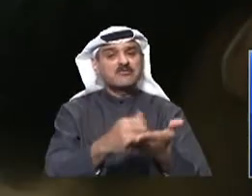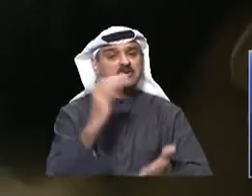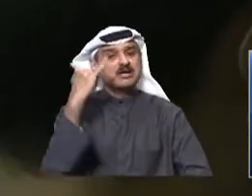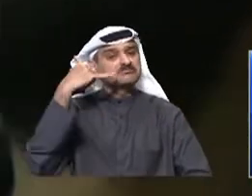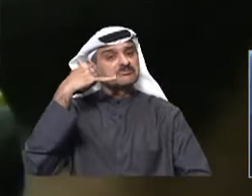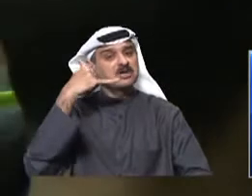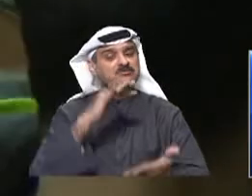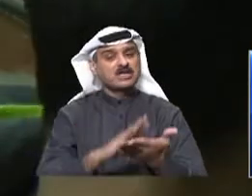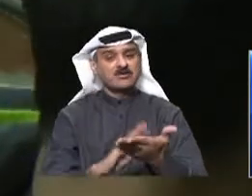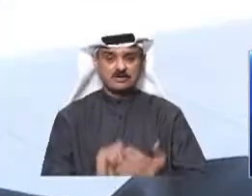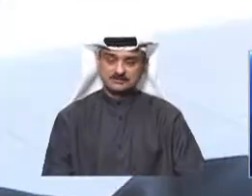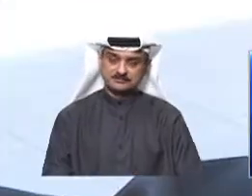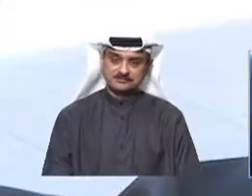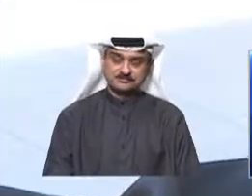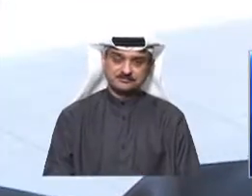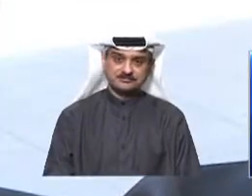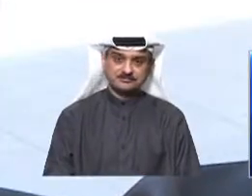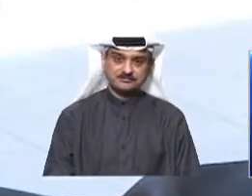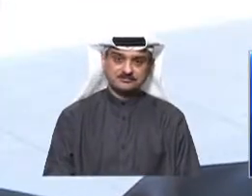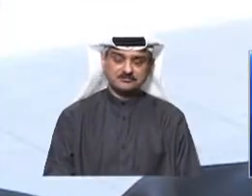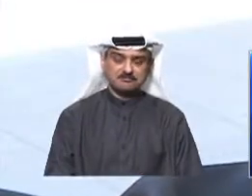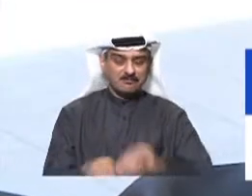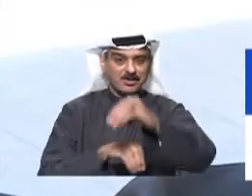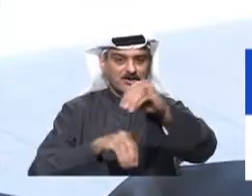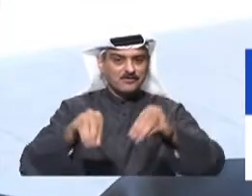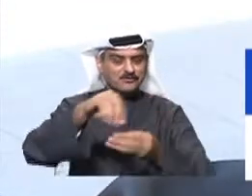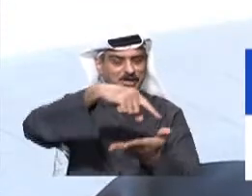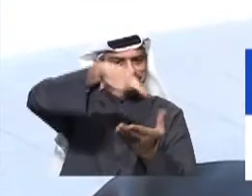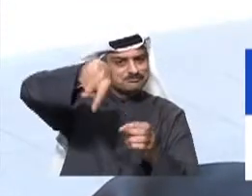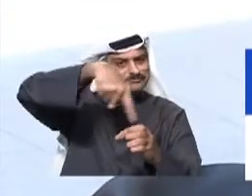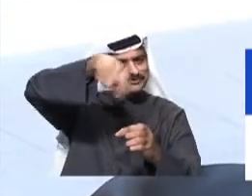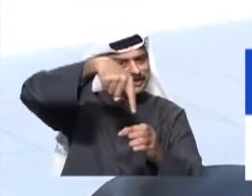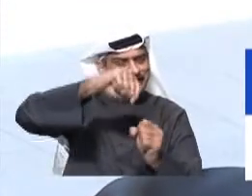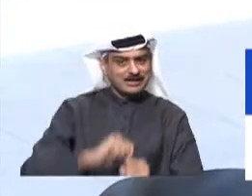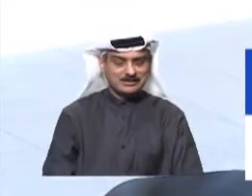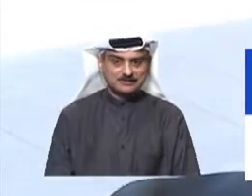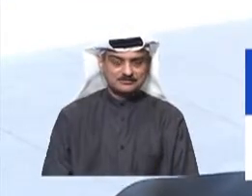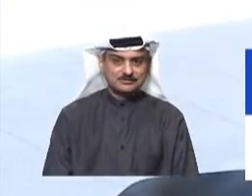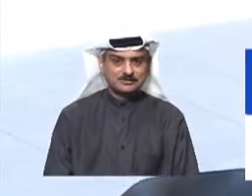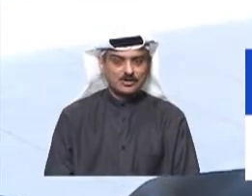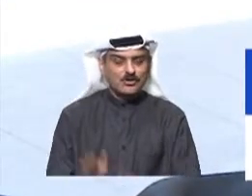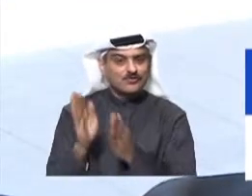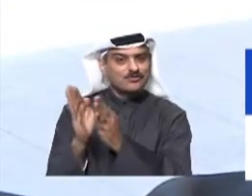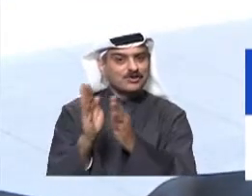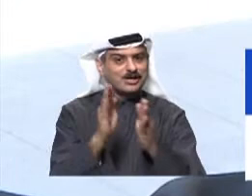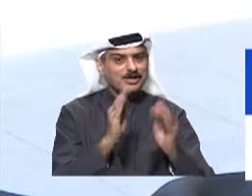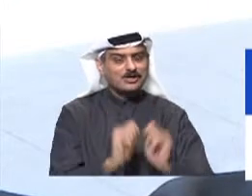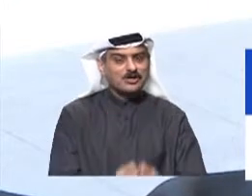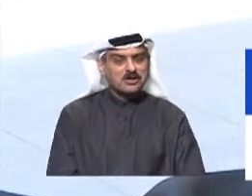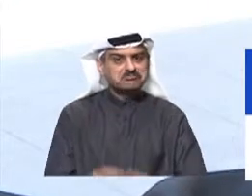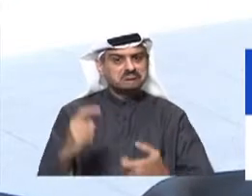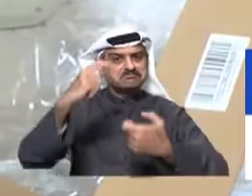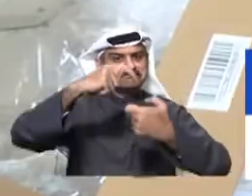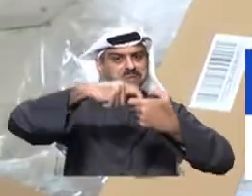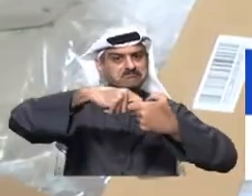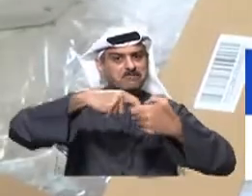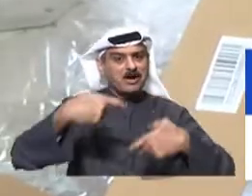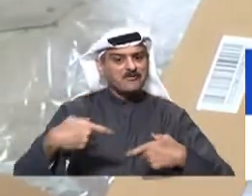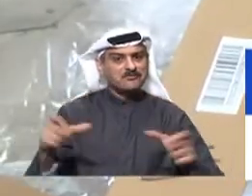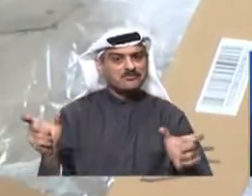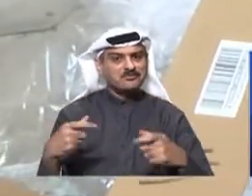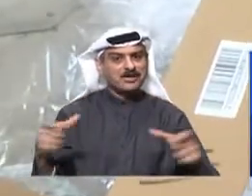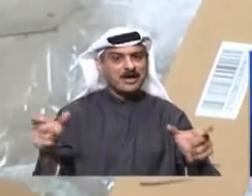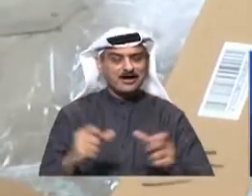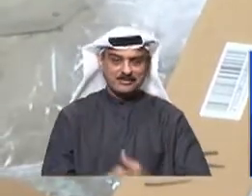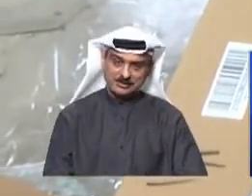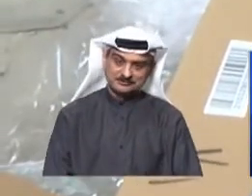الشخصي. بعد استبدال العداد يتم ربطه عن طريق بالنظام، عن طريق الساب استبدال الميكانيكي الذكي،